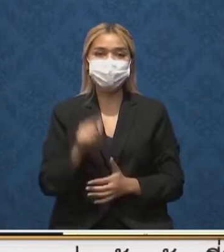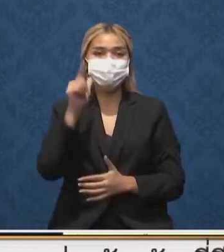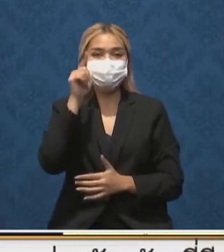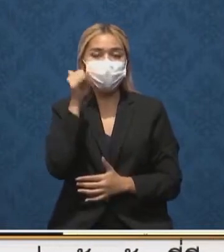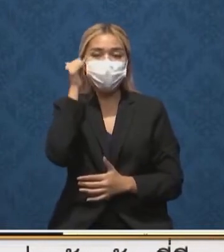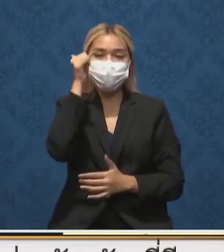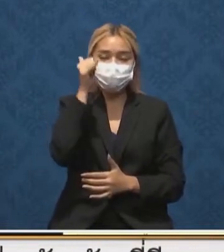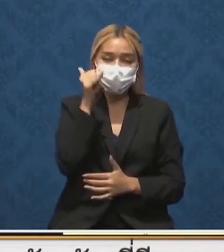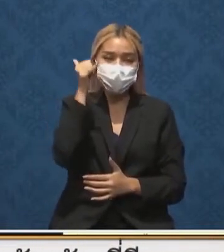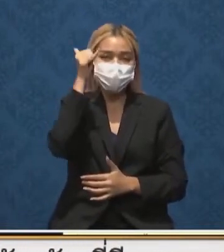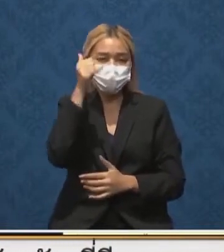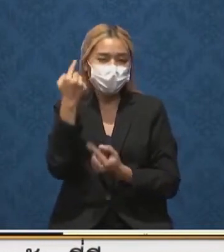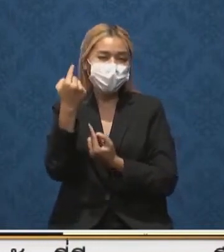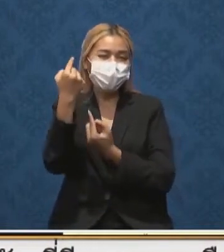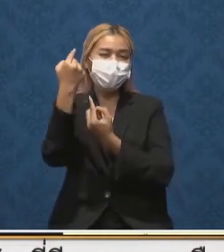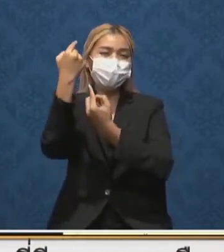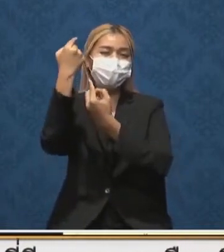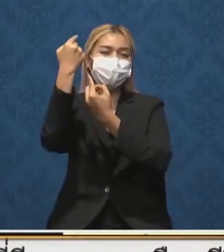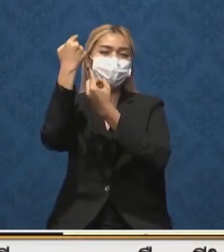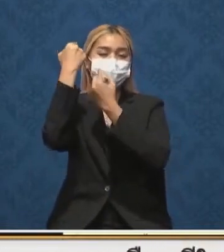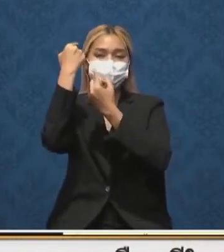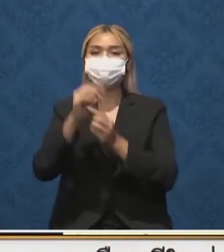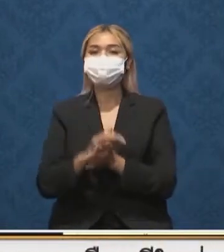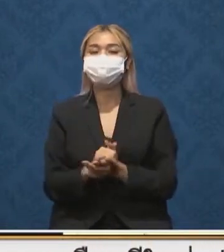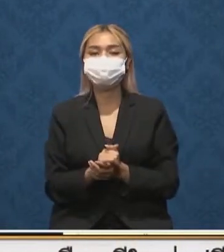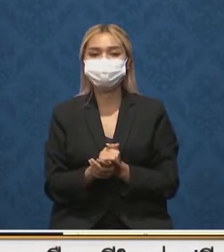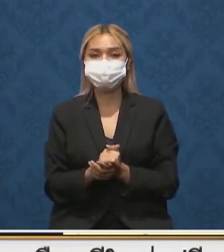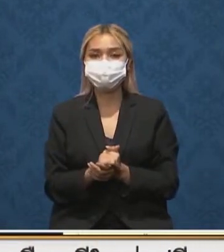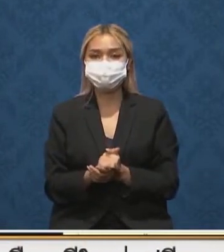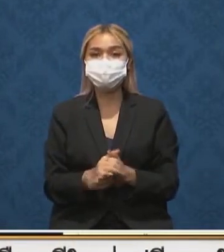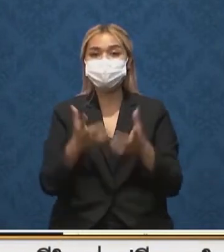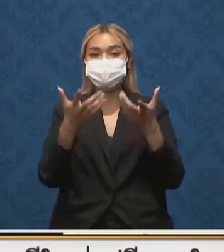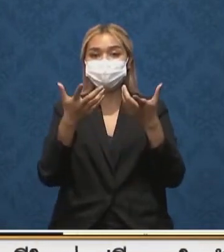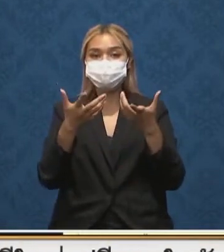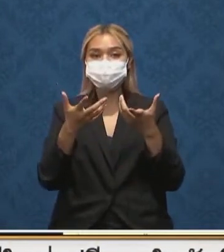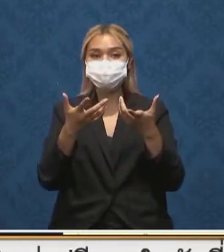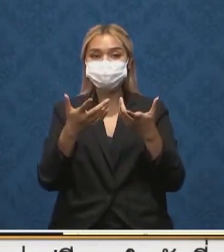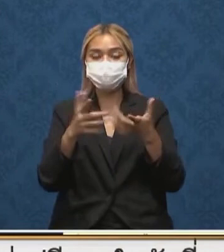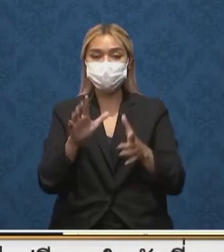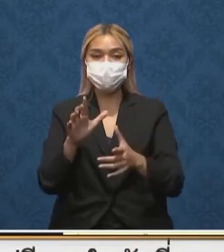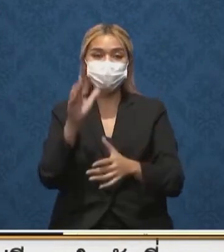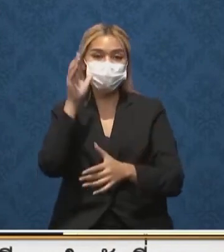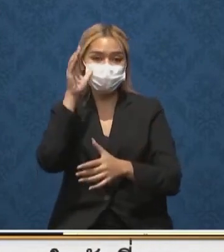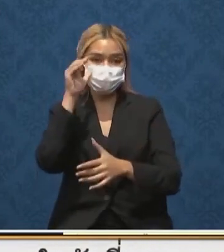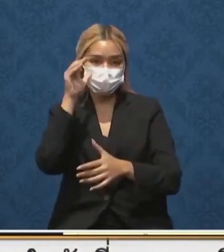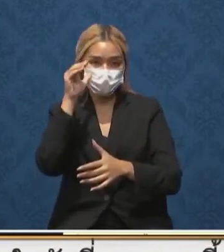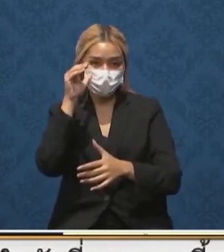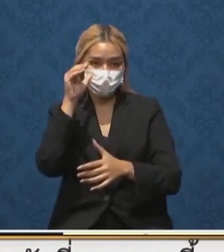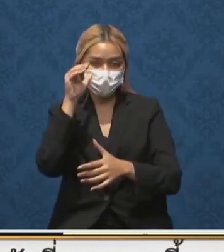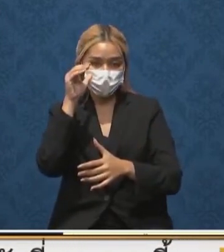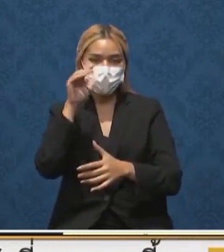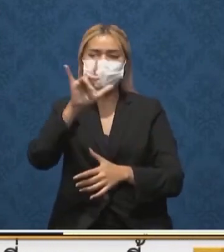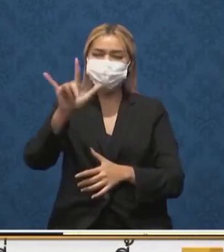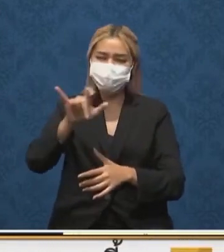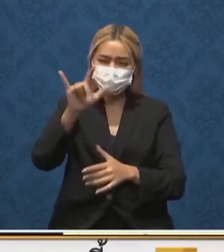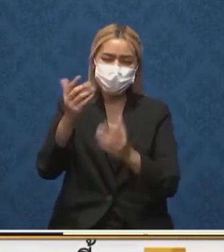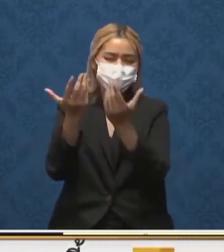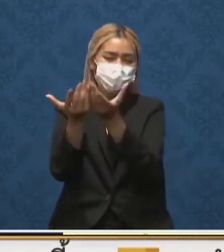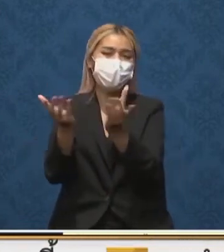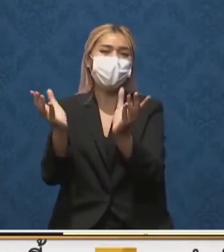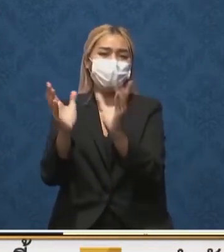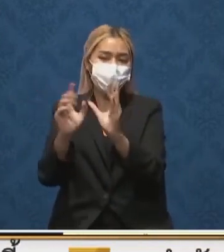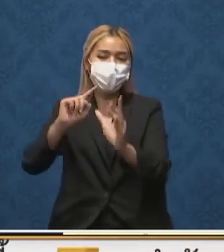ทวดเนี่ยนะครับเดอหาทะเลแล้วก็มีโต๊ะคิลีหารทะเลเป็นพ่อแล้วก็มีญาติออกมาขท่าน